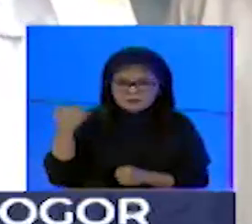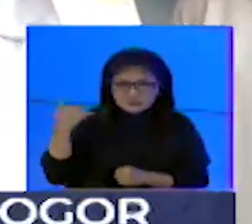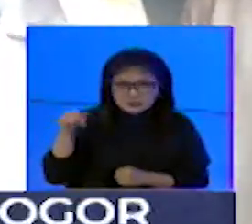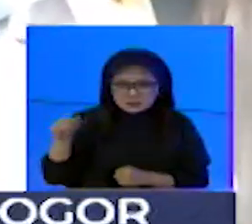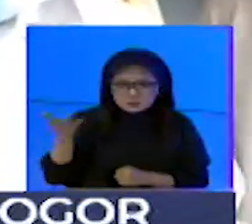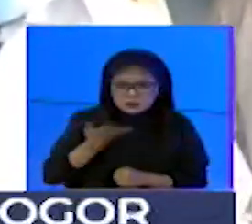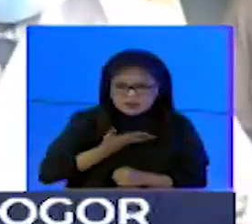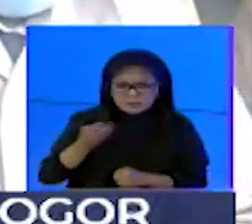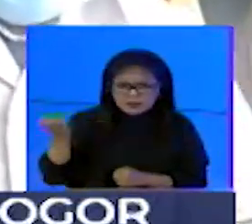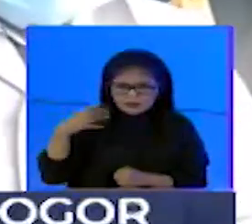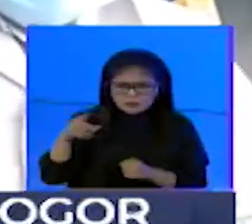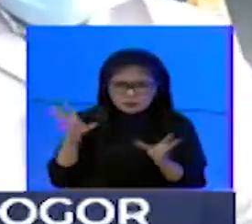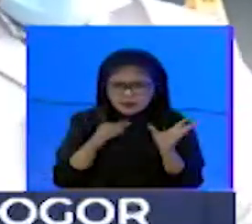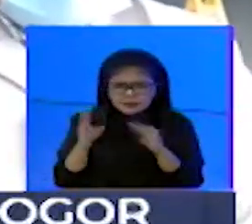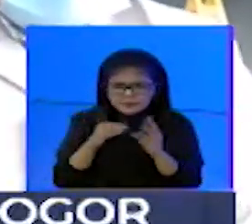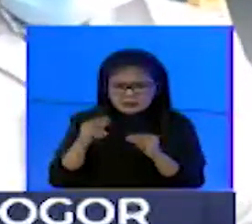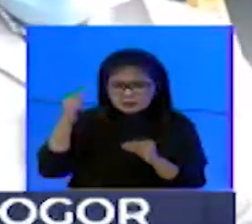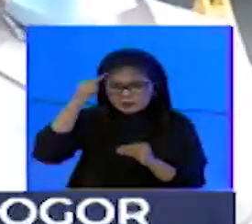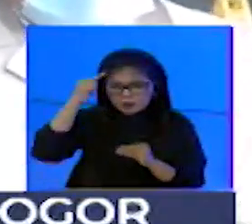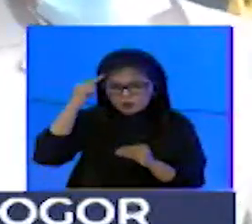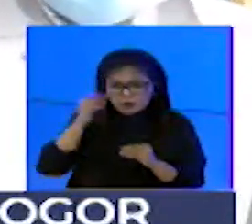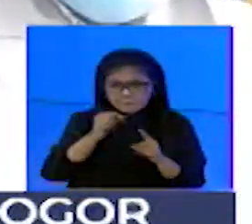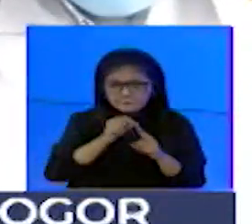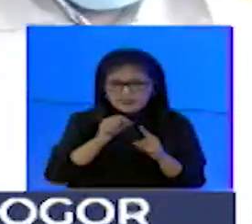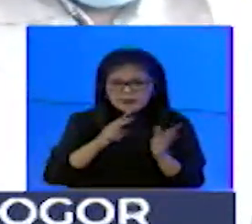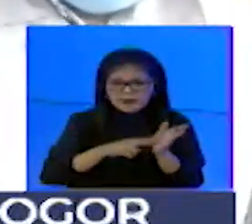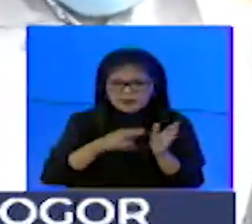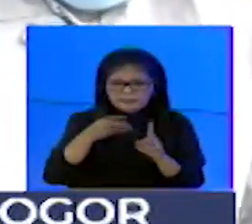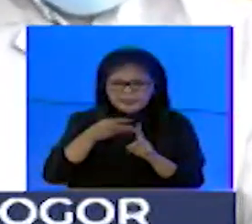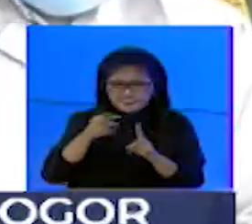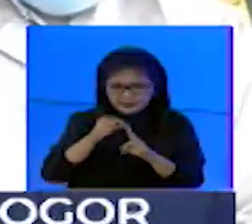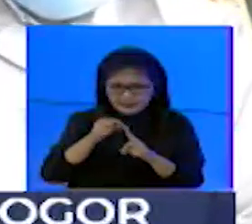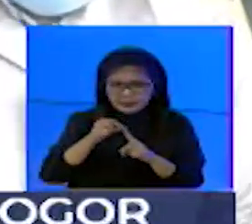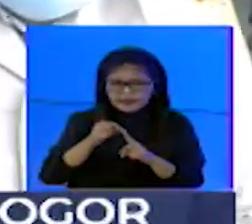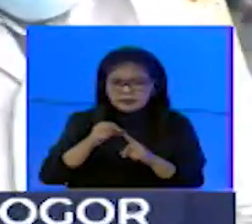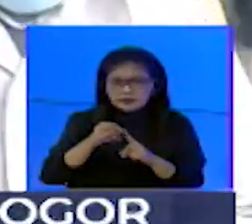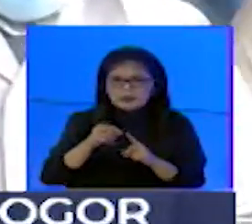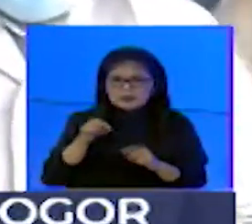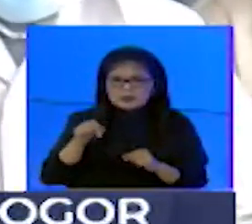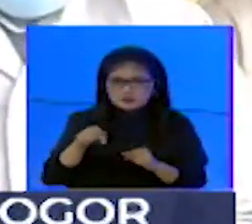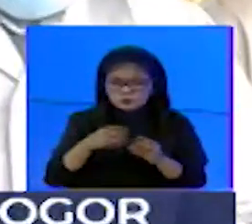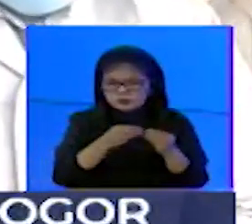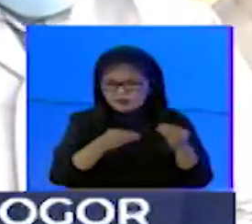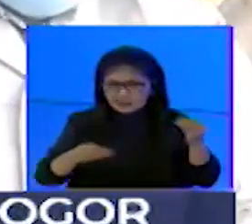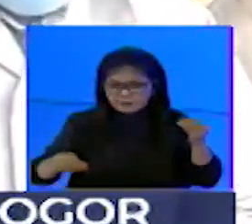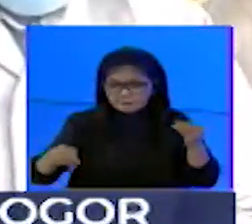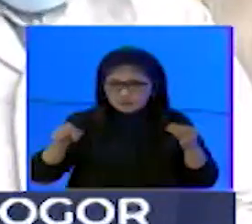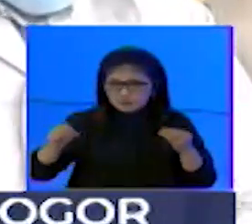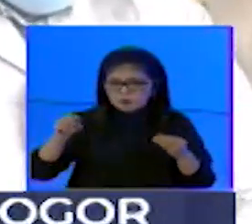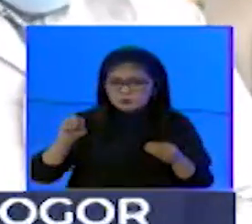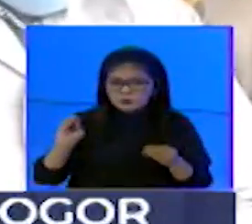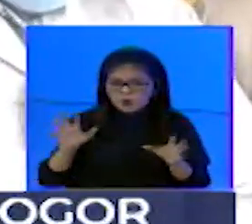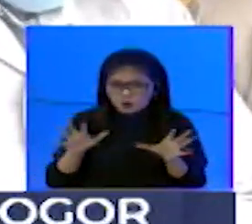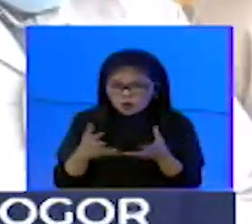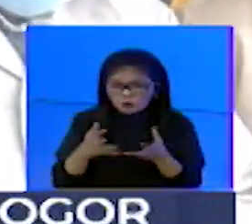Ketua BNPB selaku Ketua Gugus Tugas Nasional agar